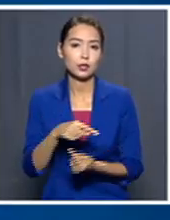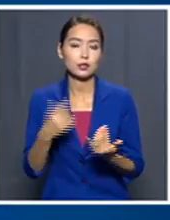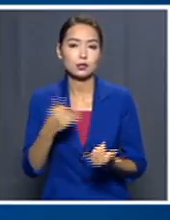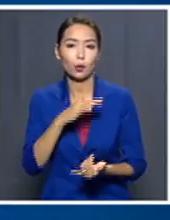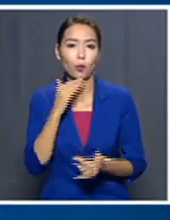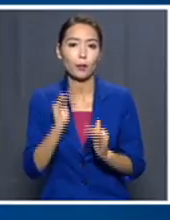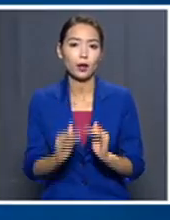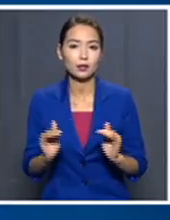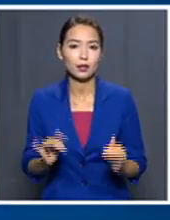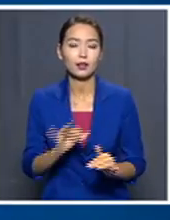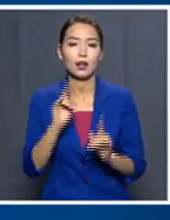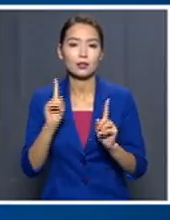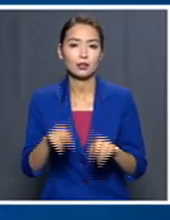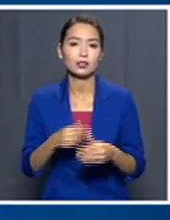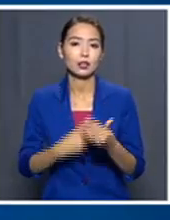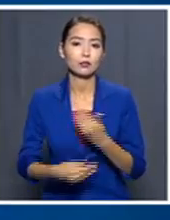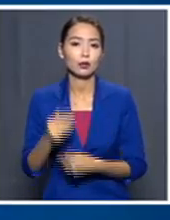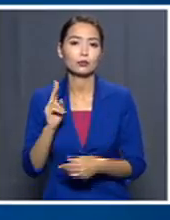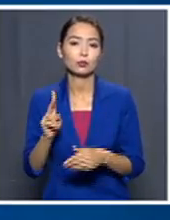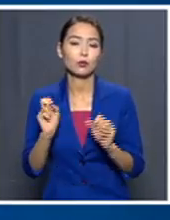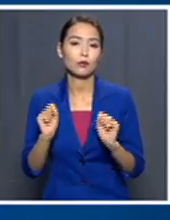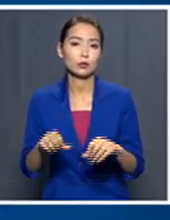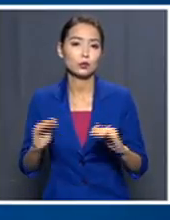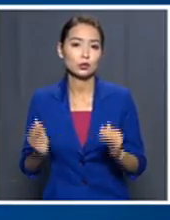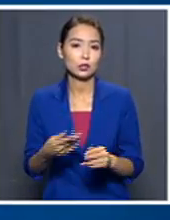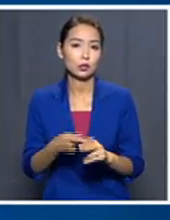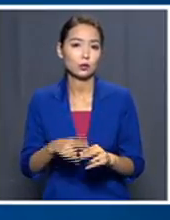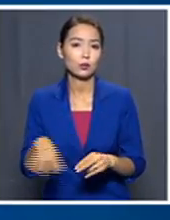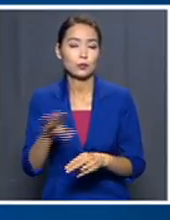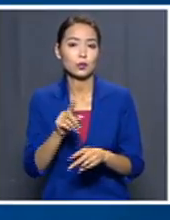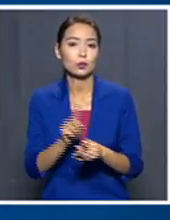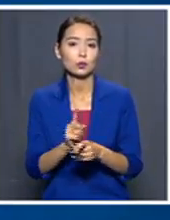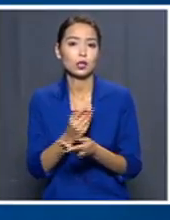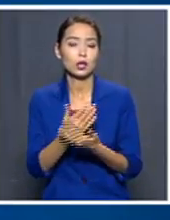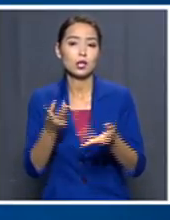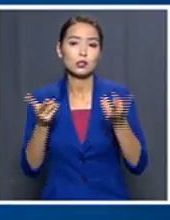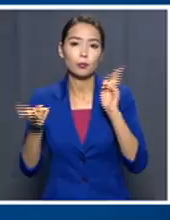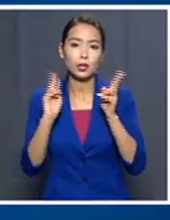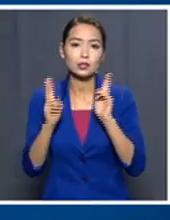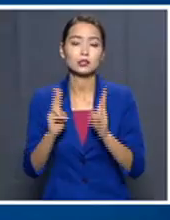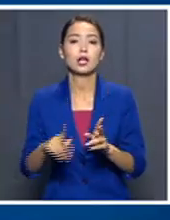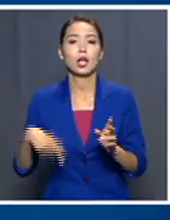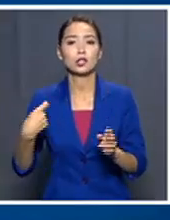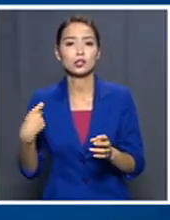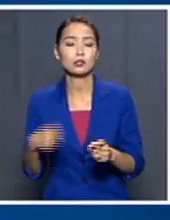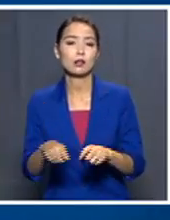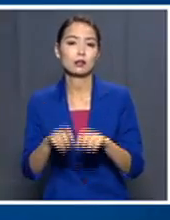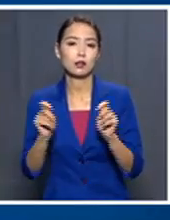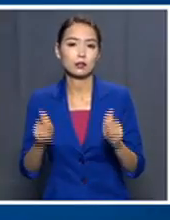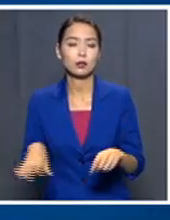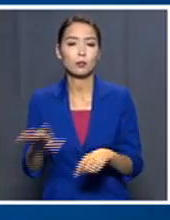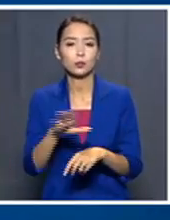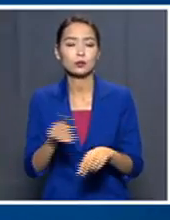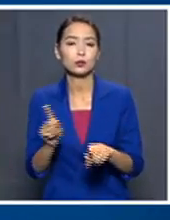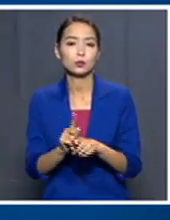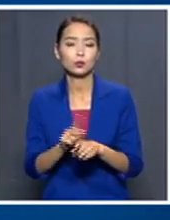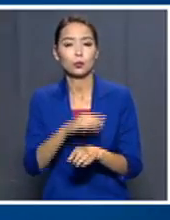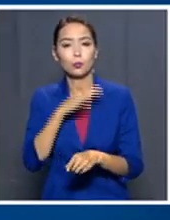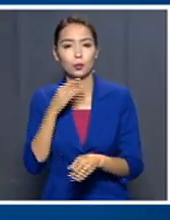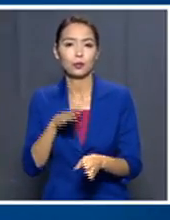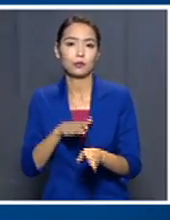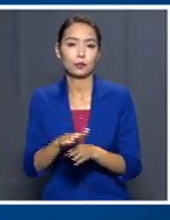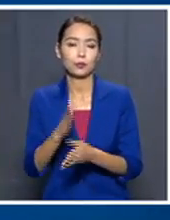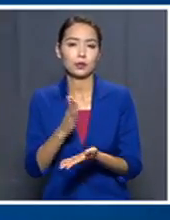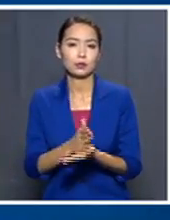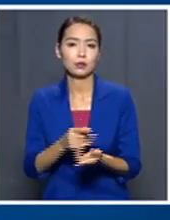аналар мен мүмкіндігі шектеулі жандар да бар. Бірі Шалғайдағы мекенде шаштара, енді бірі тігін цехын ашып, жергілікті халықтың сұранысын